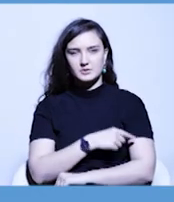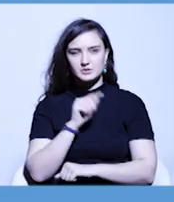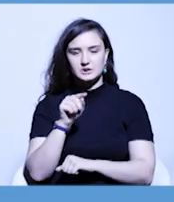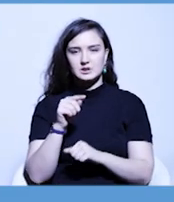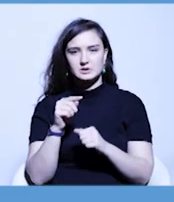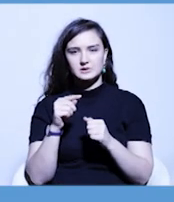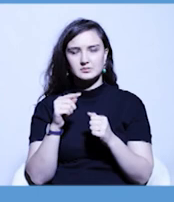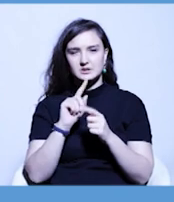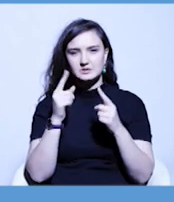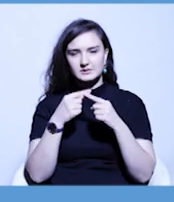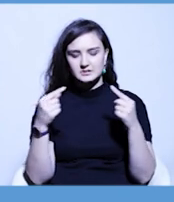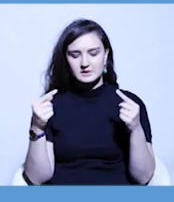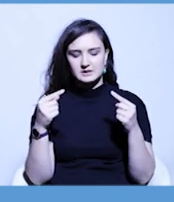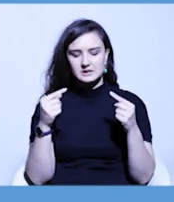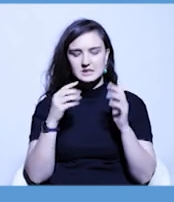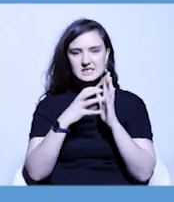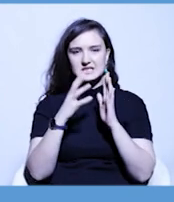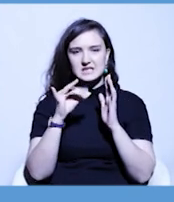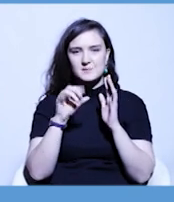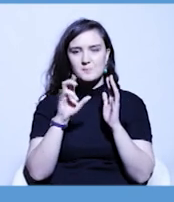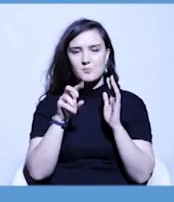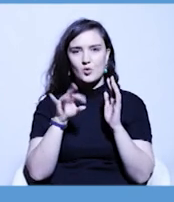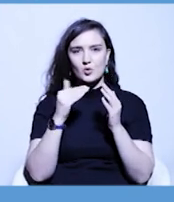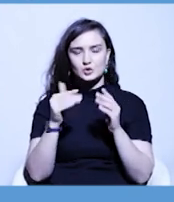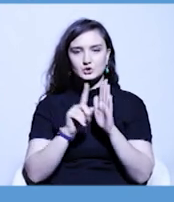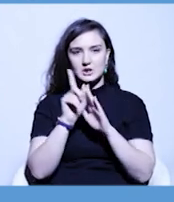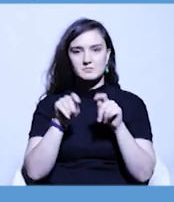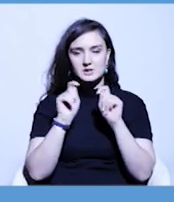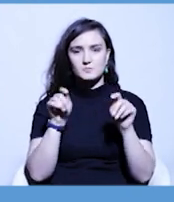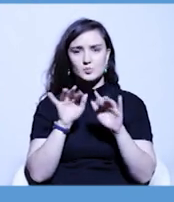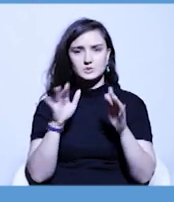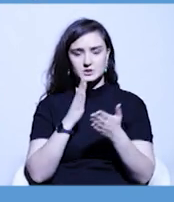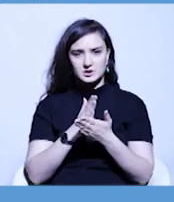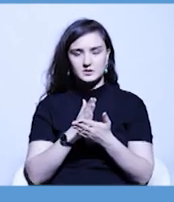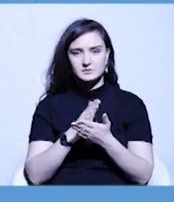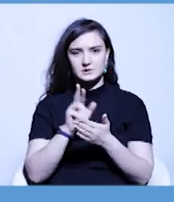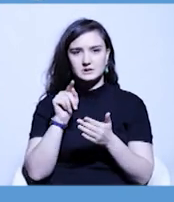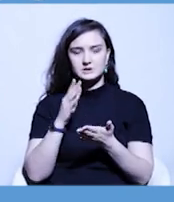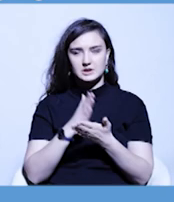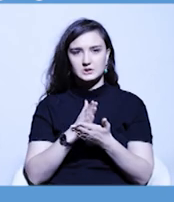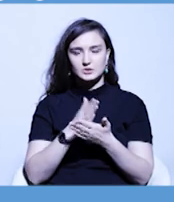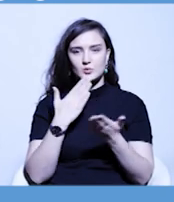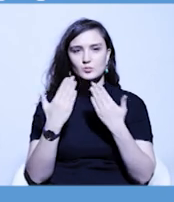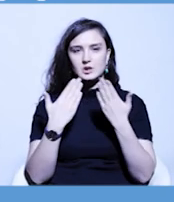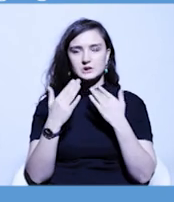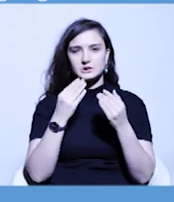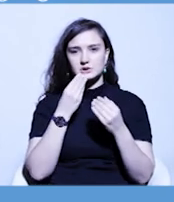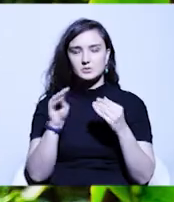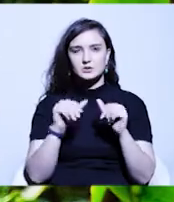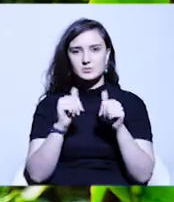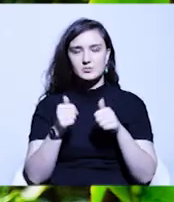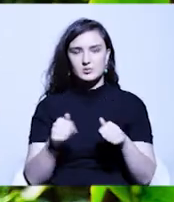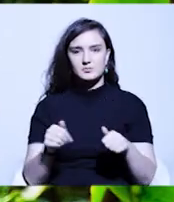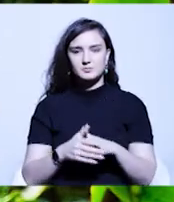იგი რიტუალ ისა და რაღაცა სიმბოლოების შექმნის ფუნქციაც აქვს მას. ის არის კომუნიკაციის საუკეთესო